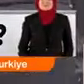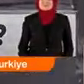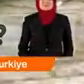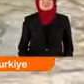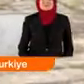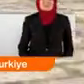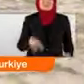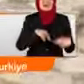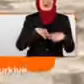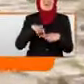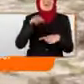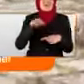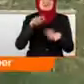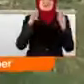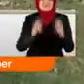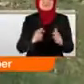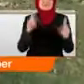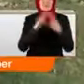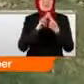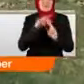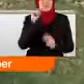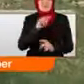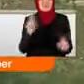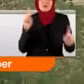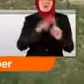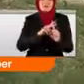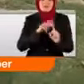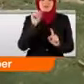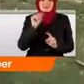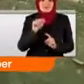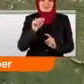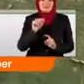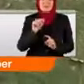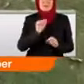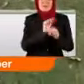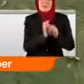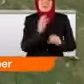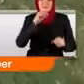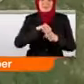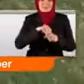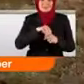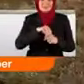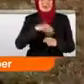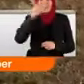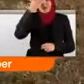havayı polisine katılan spot pandemi de Ateş ölçerek izolasyonlar katkı sağlıyor